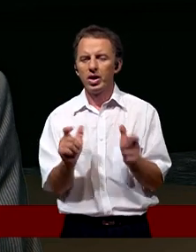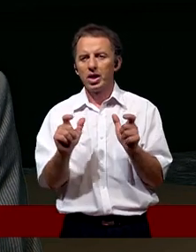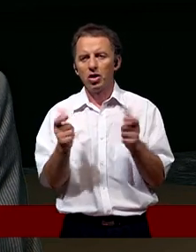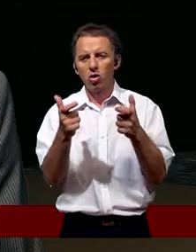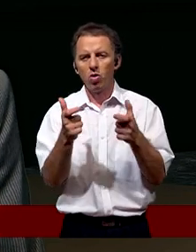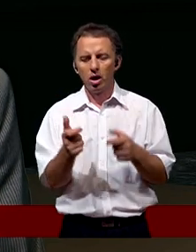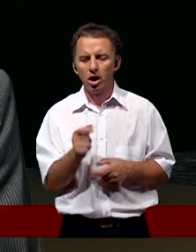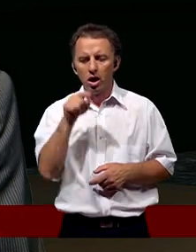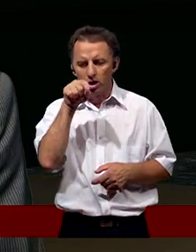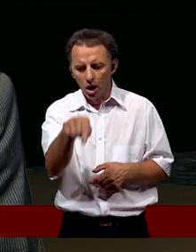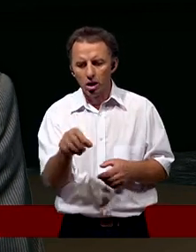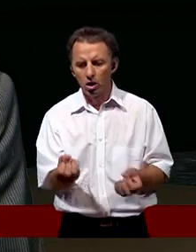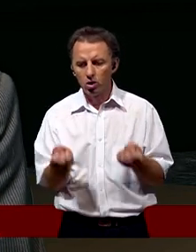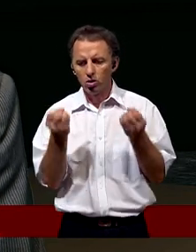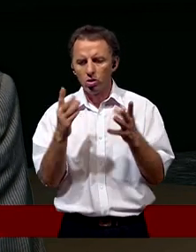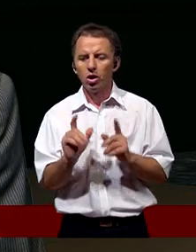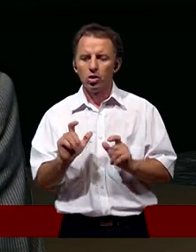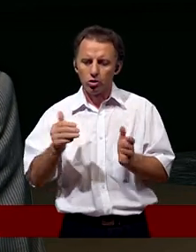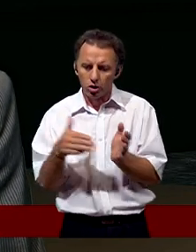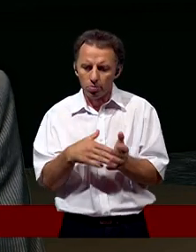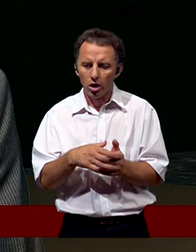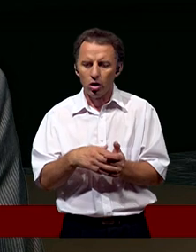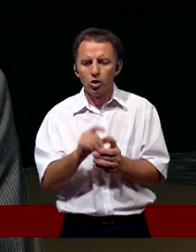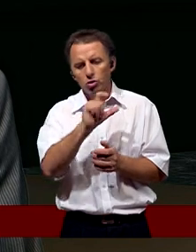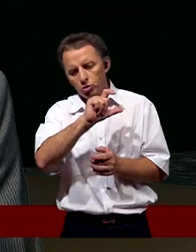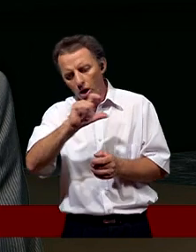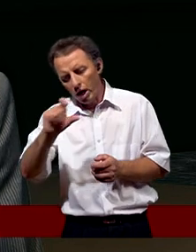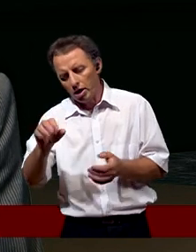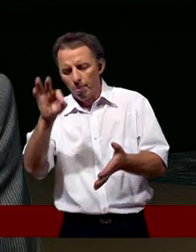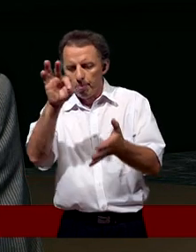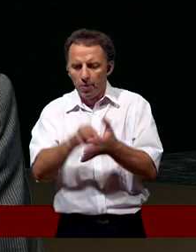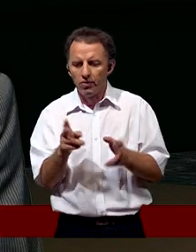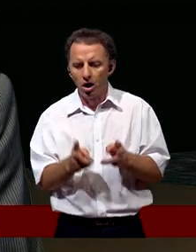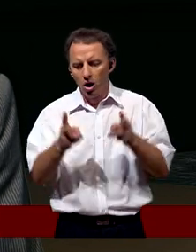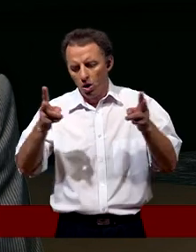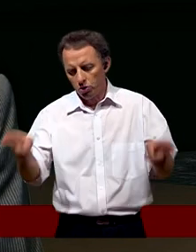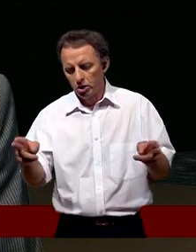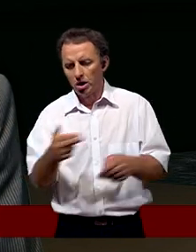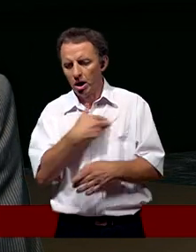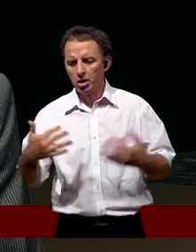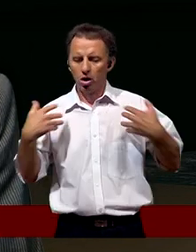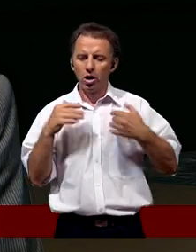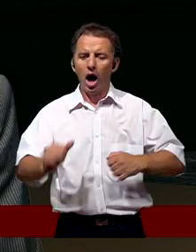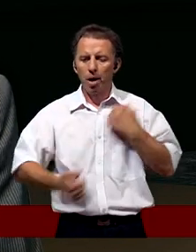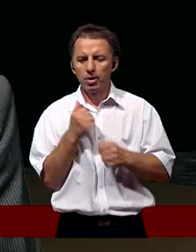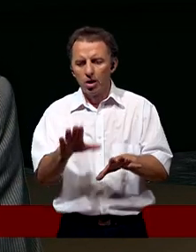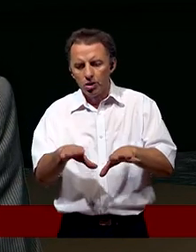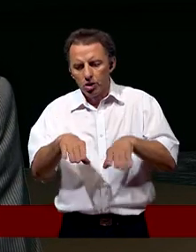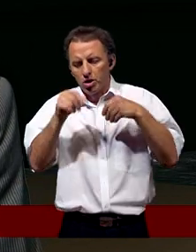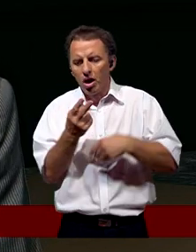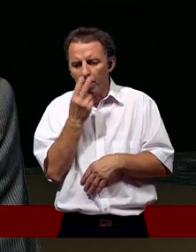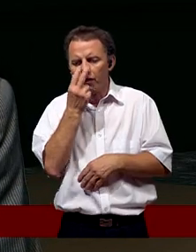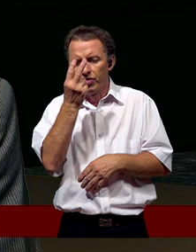coś się wydarzyło. A tu trzeba czasem pewnego odcinka naszego życia, żebyśmy